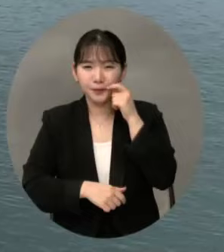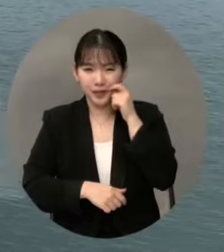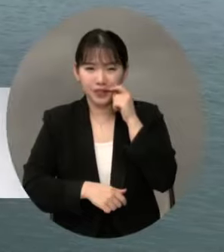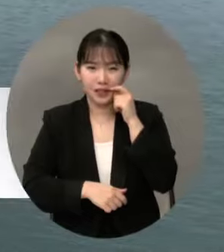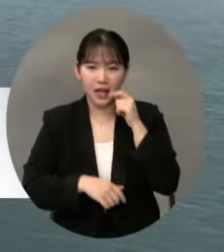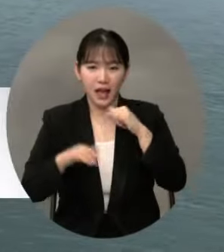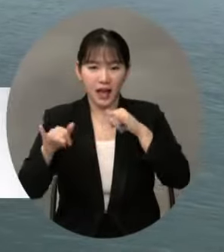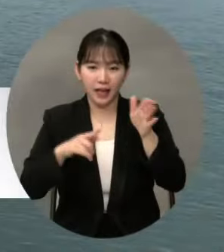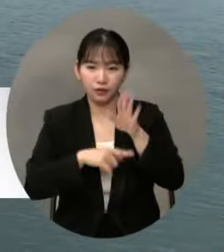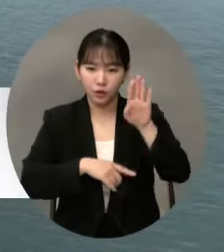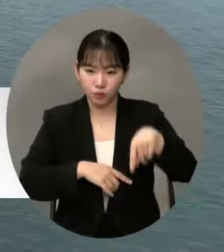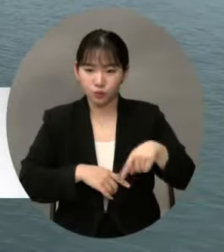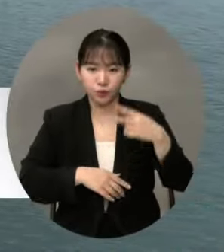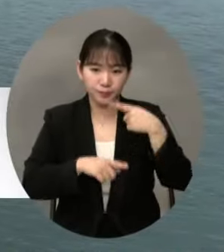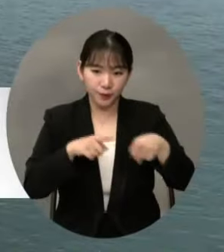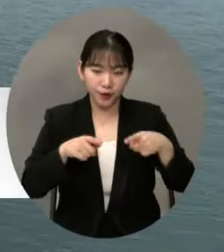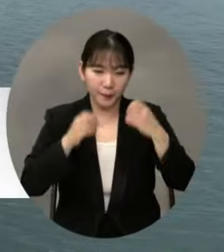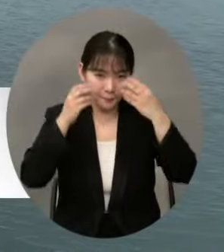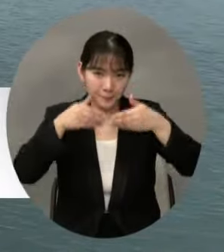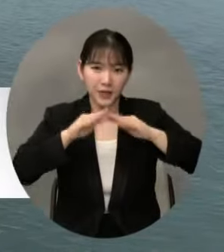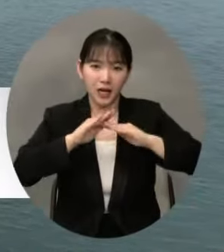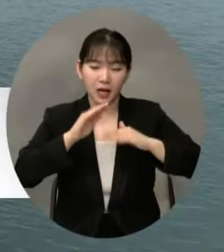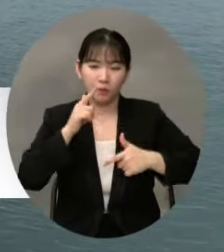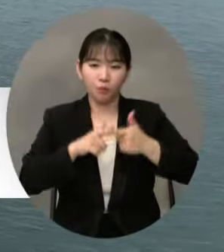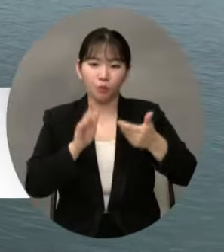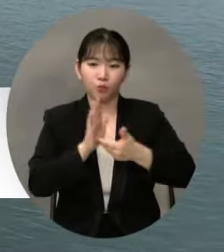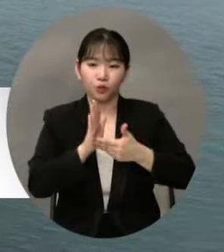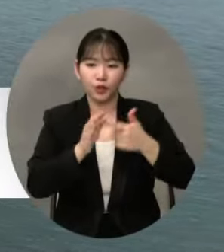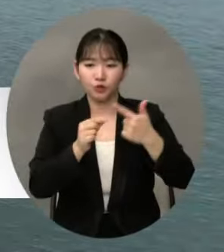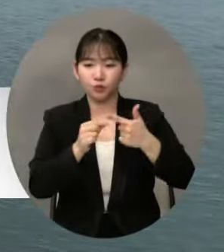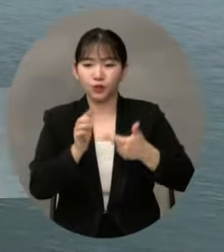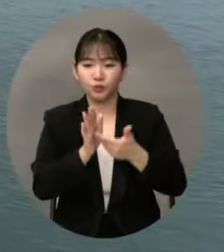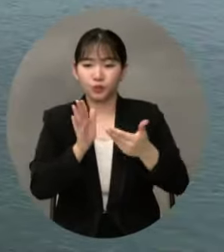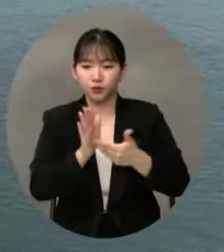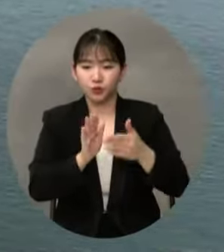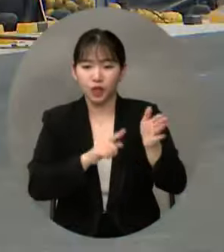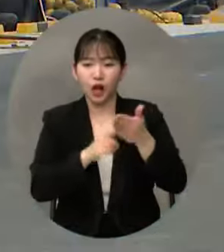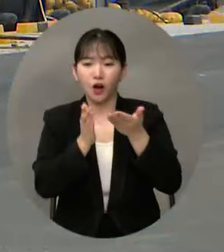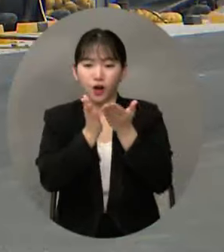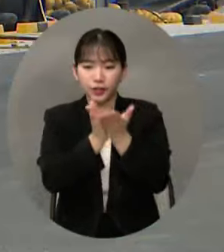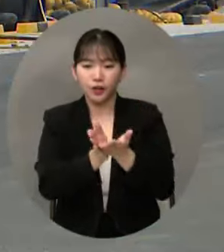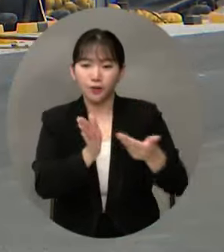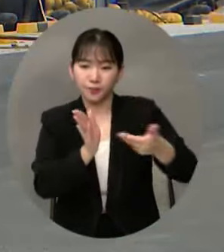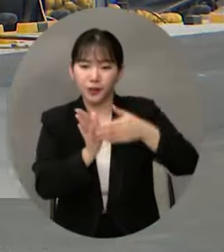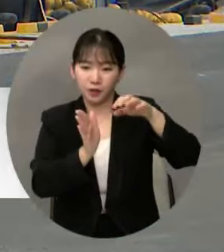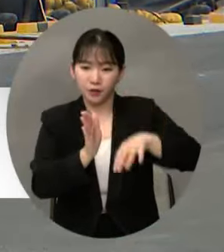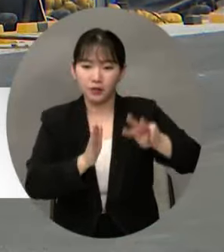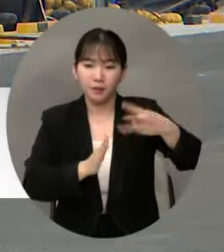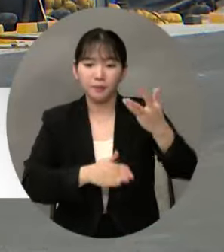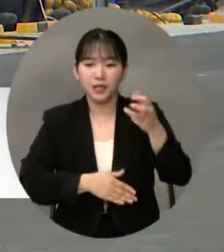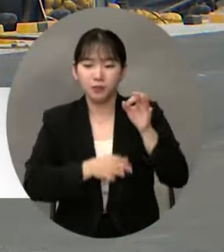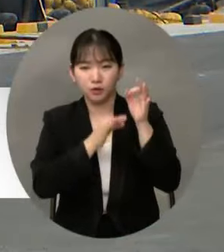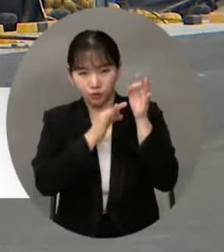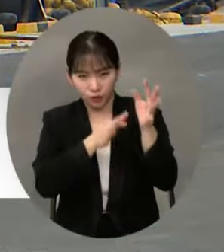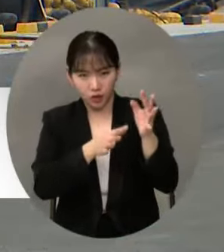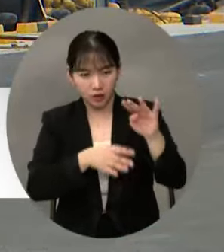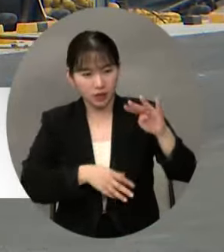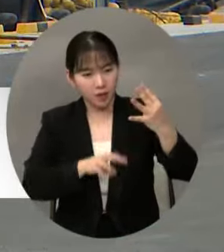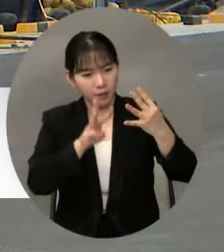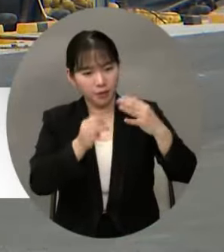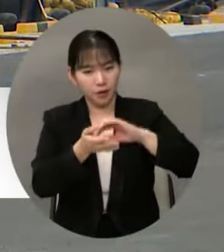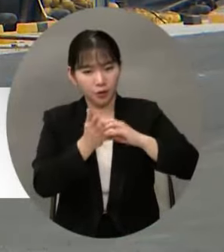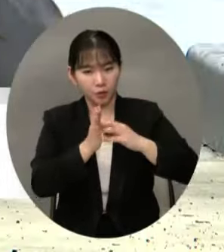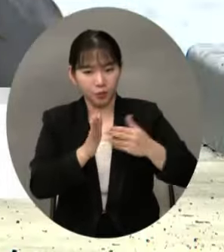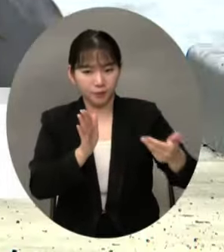이곳은 해양수산부에서 신설한 목포 북항 제6부두 어선 무량장. 380억 원이 투입돼 400여